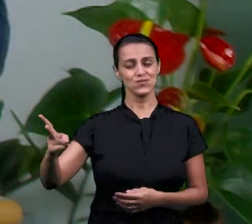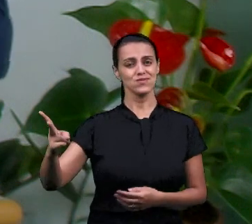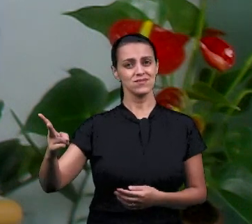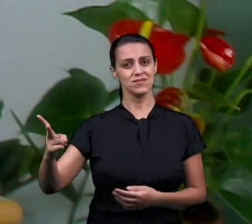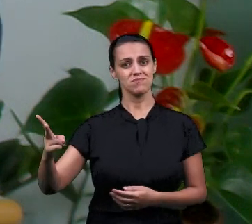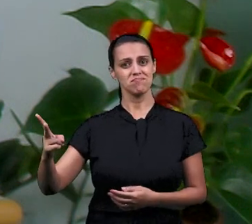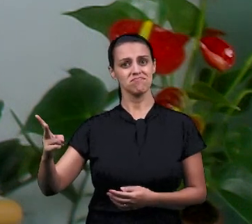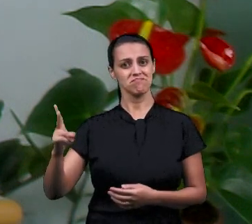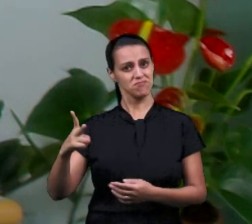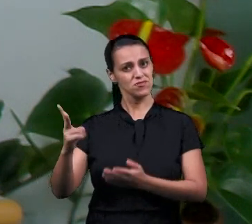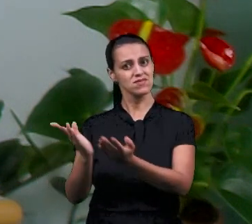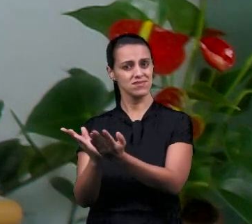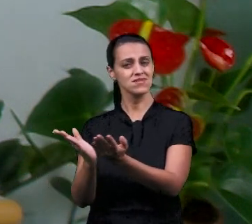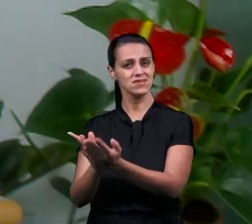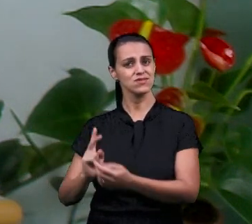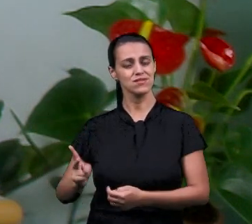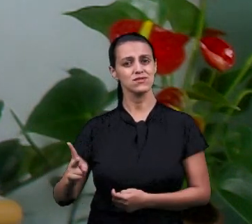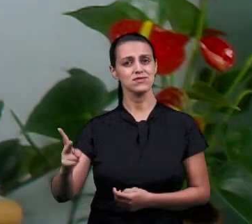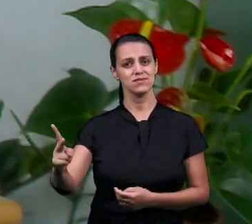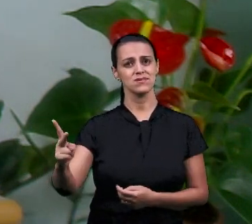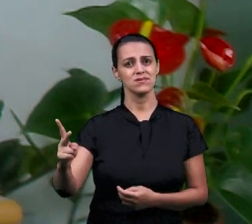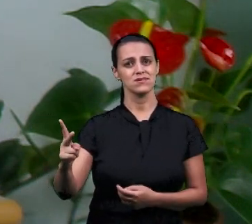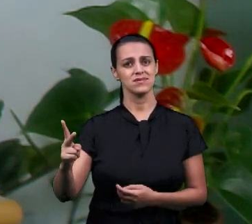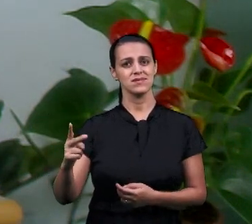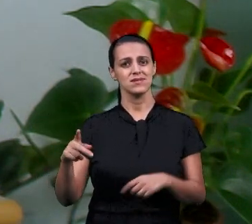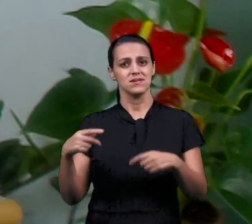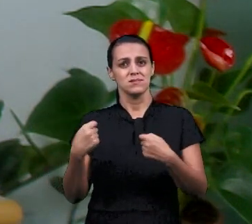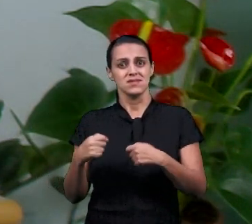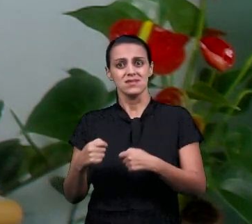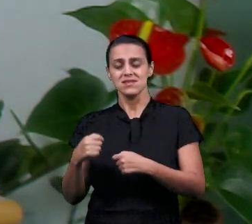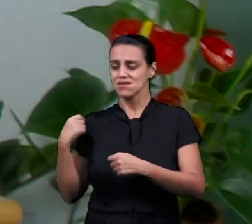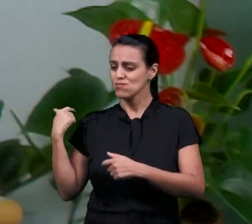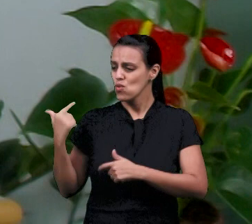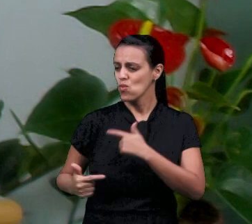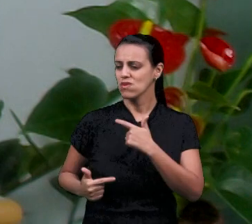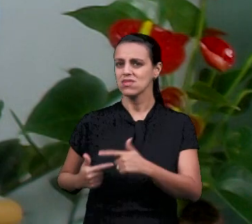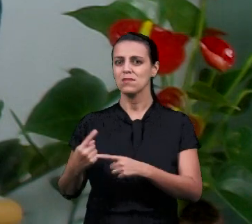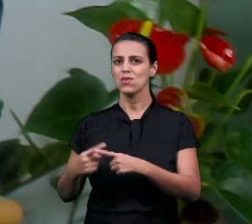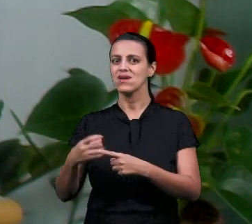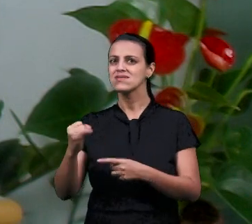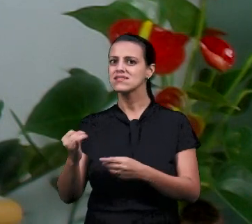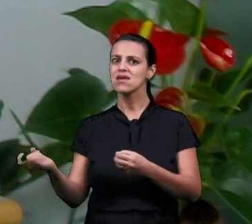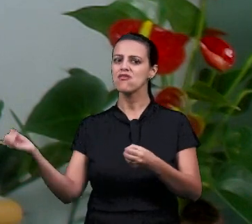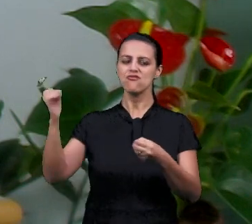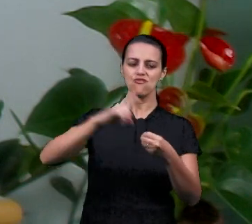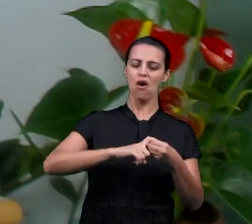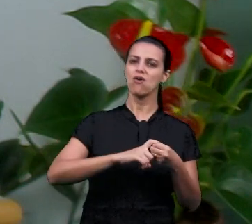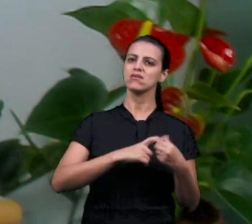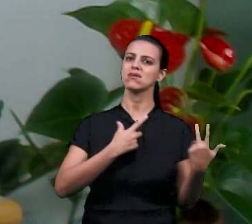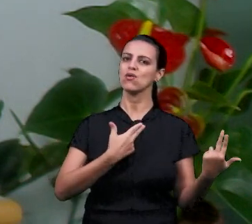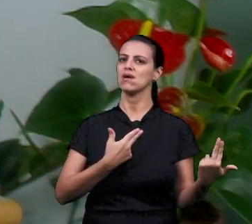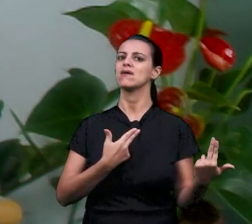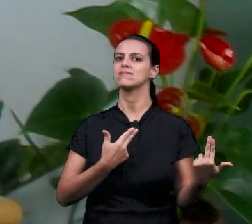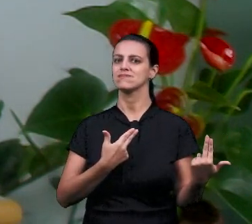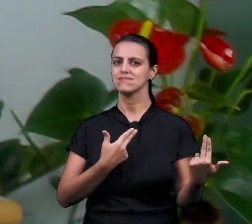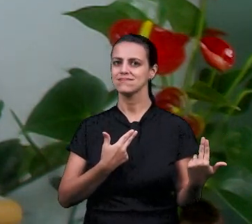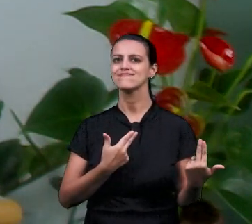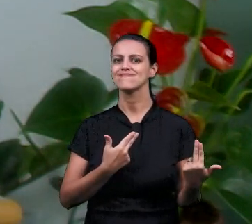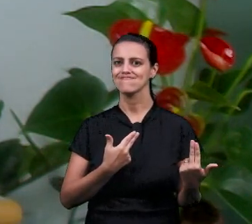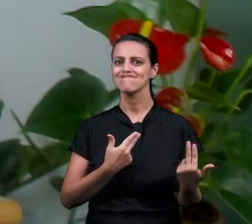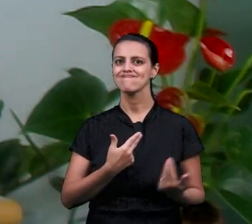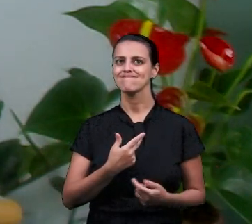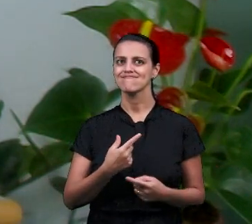elle doit se battre pour ne pas permettre que des choses anciennes reviennent à l'intérieur d'elle. Parce que